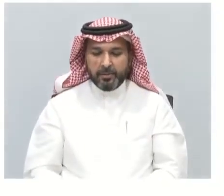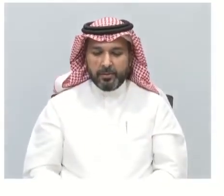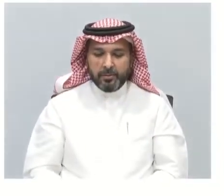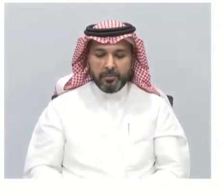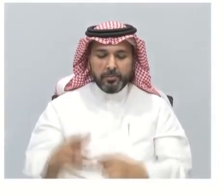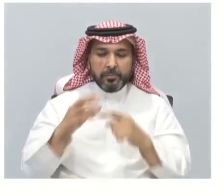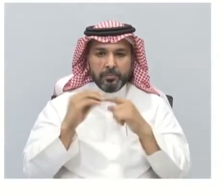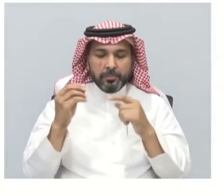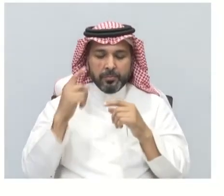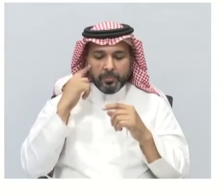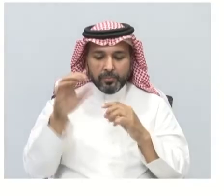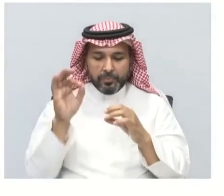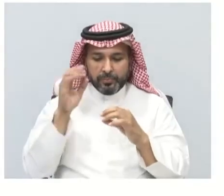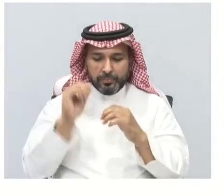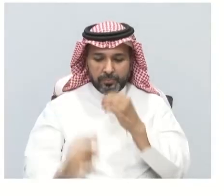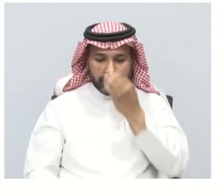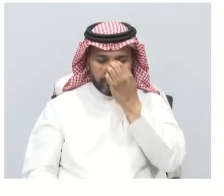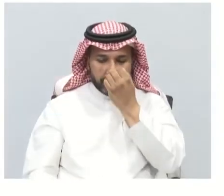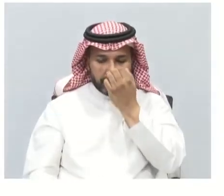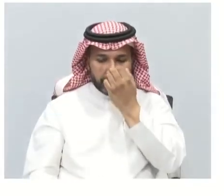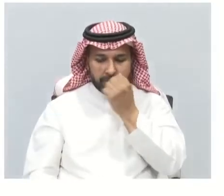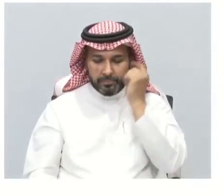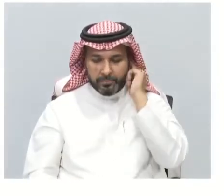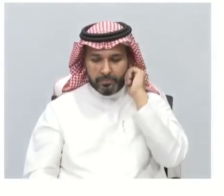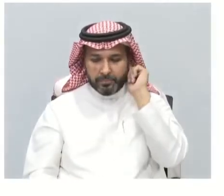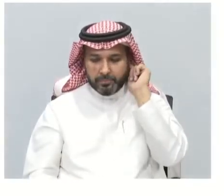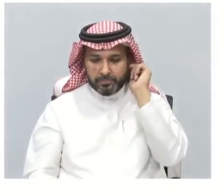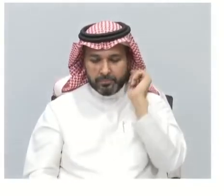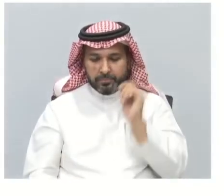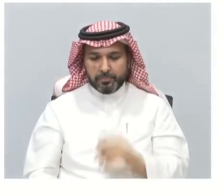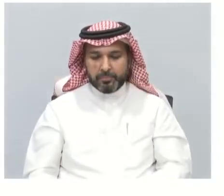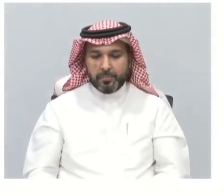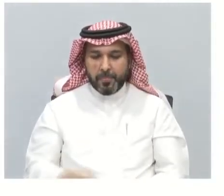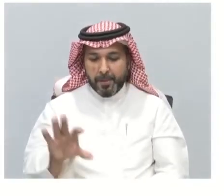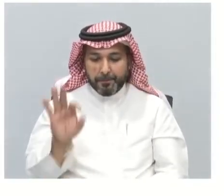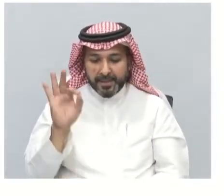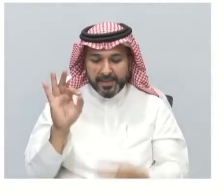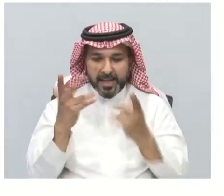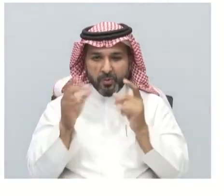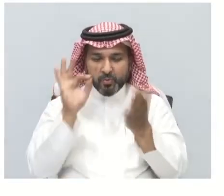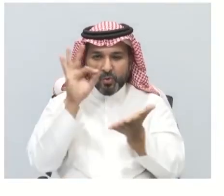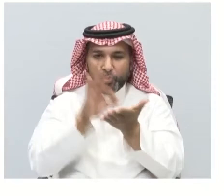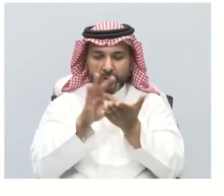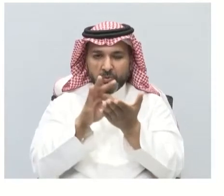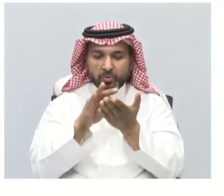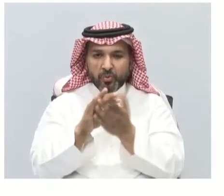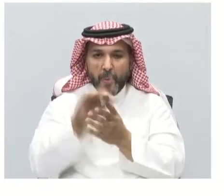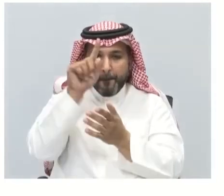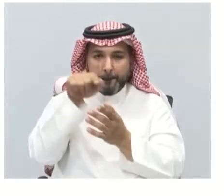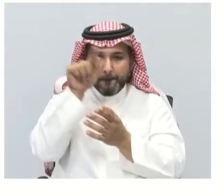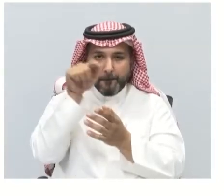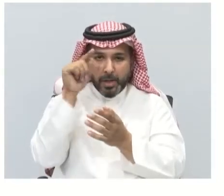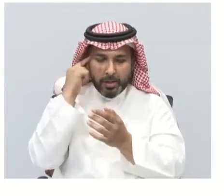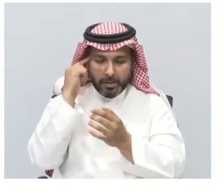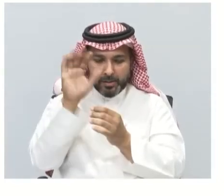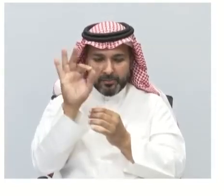بي الميل عندي بسالب اين جبناه من وين جبناه من الميل اللي عندي هنا هذا هو الميل الاساسي مد العمودي معكوس مقلوب